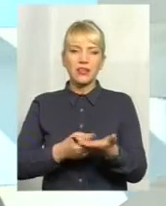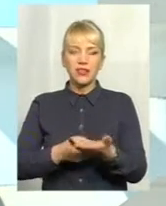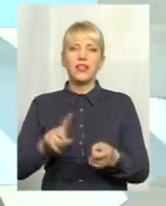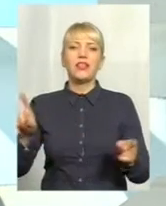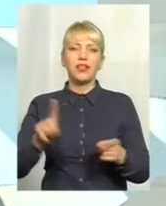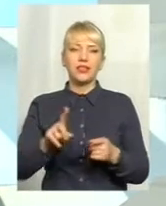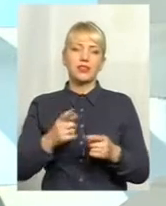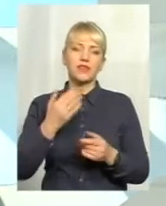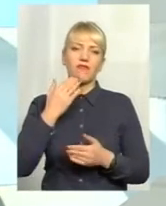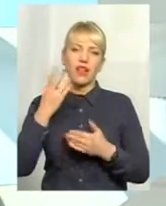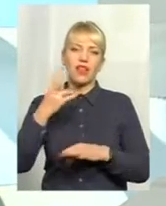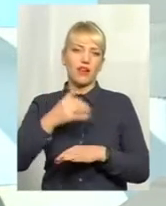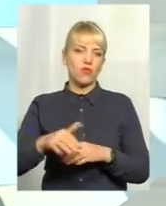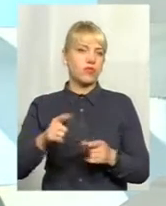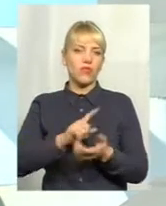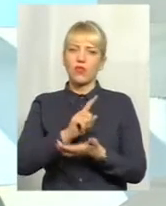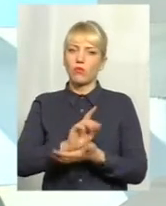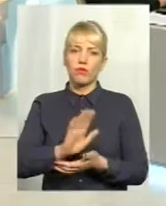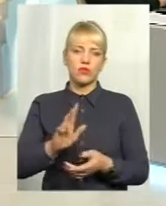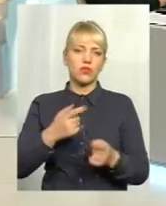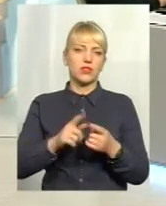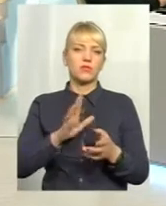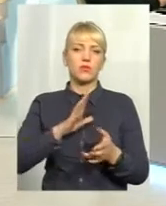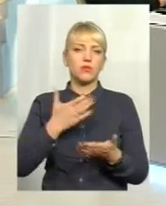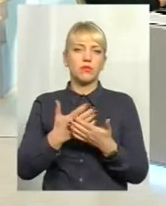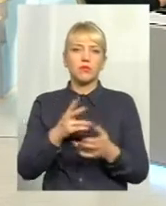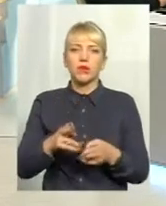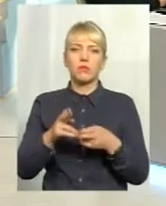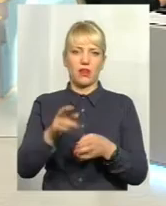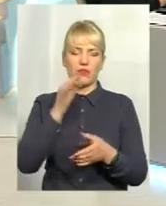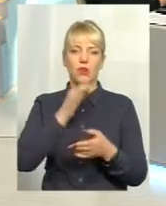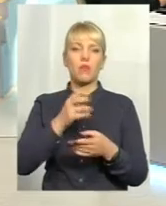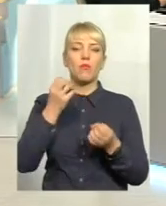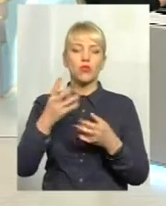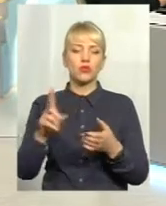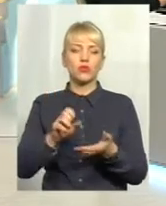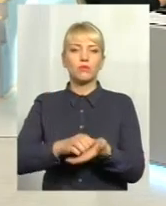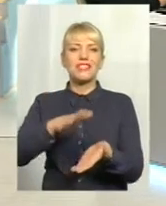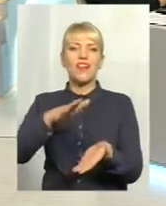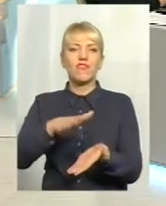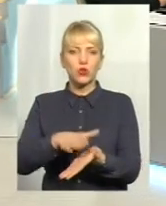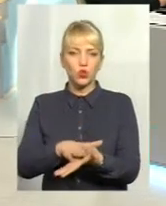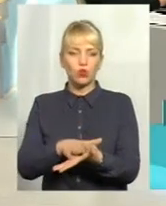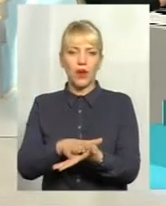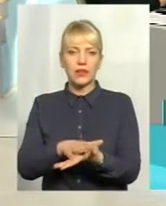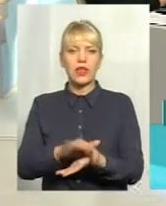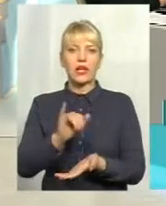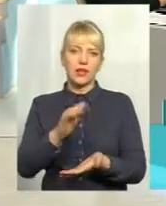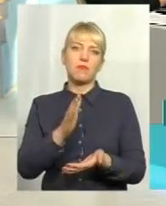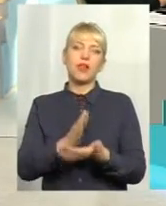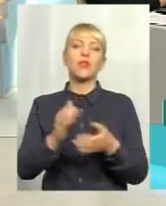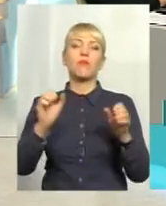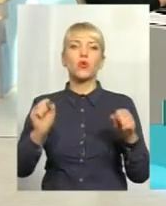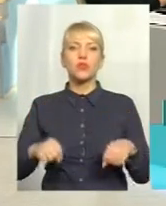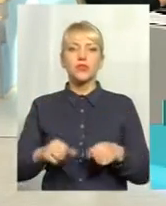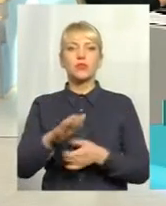до поліції. Це не говорить, що там обов'язково має бути якась кримінальна відповідальність, просто що, щоб зафіксувати, і мати можливість